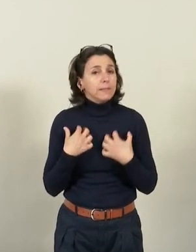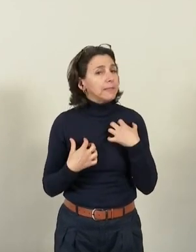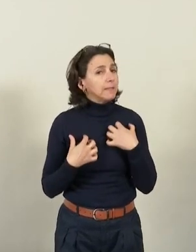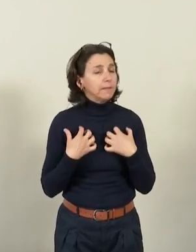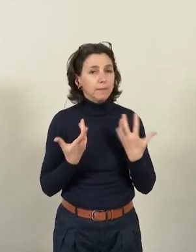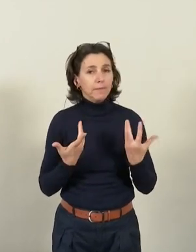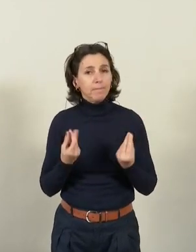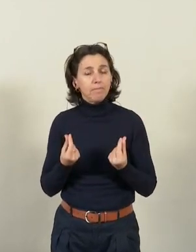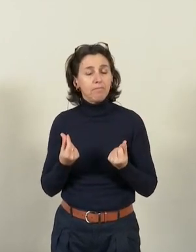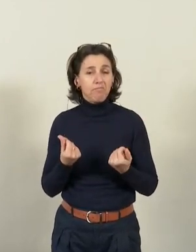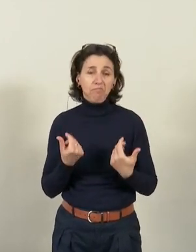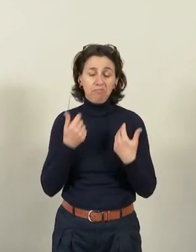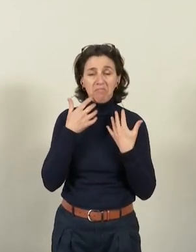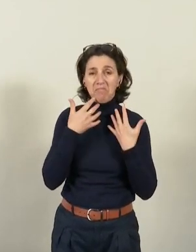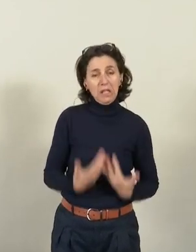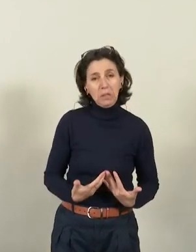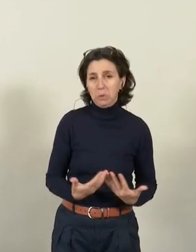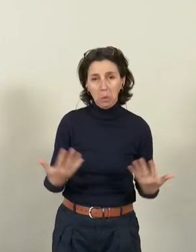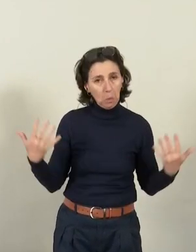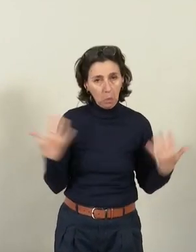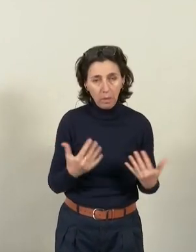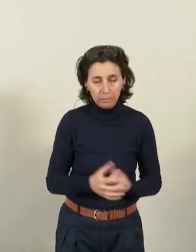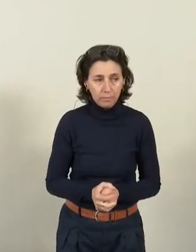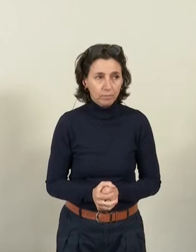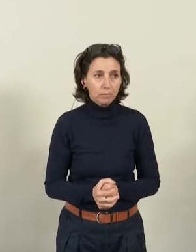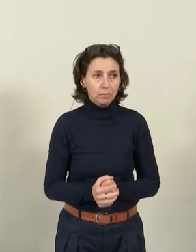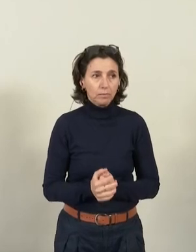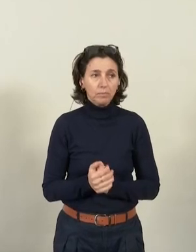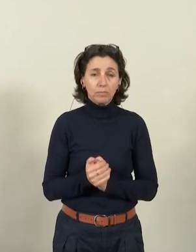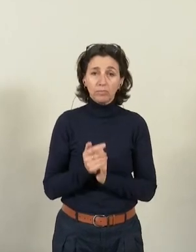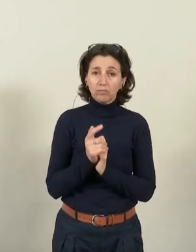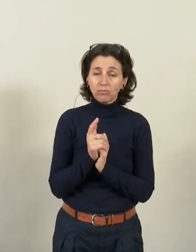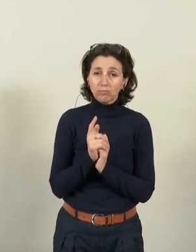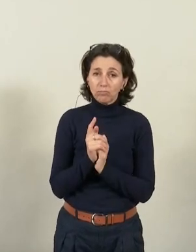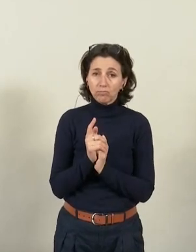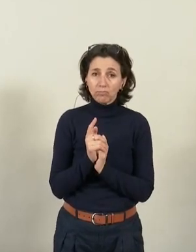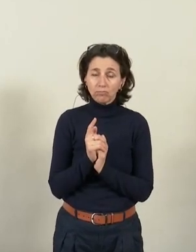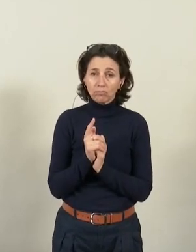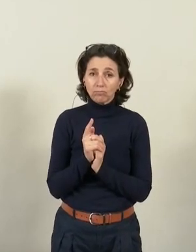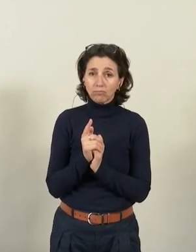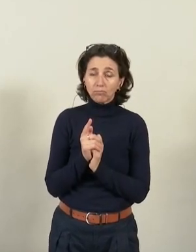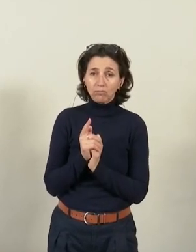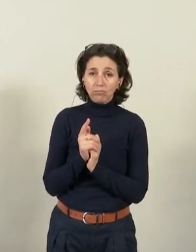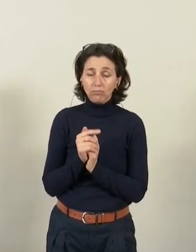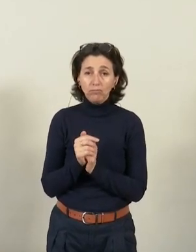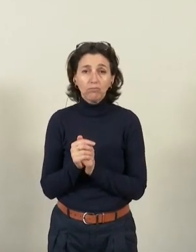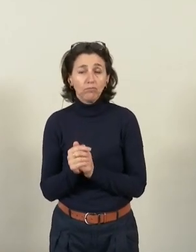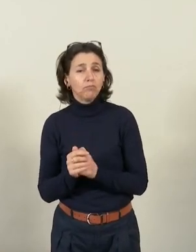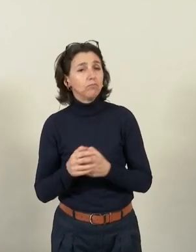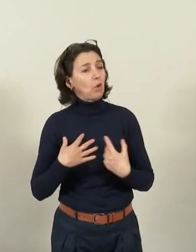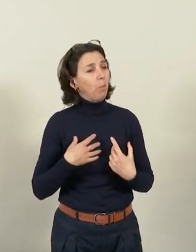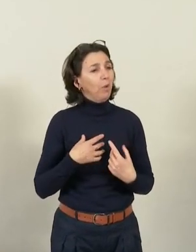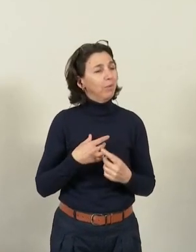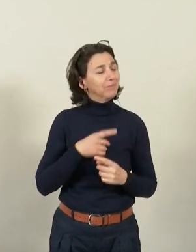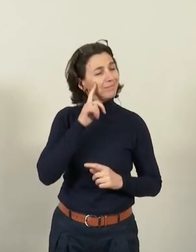pose problème c'est votre propension à vouloir diligenter donner des leçons aux